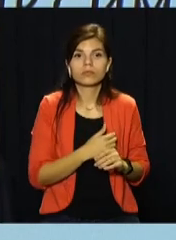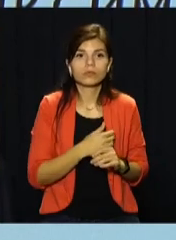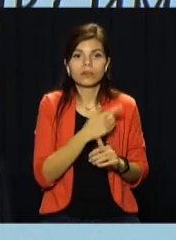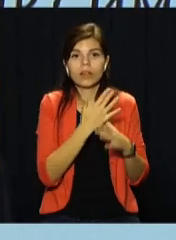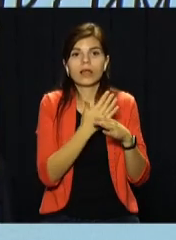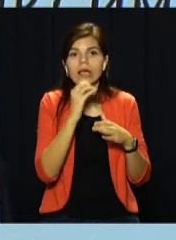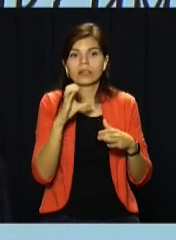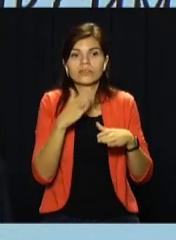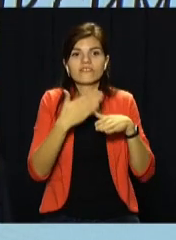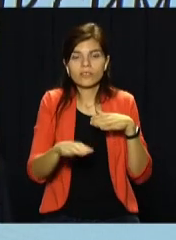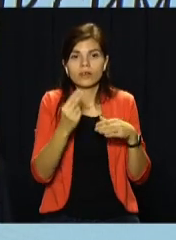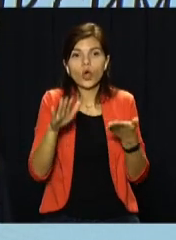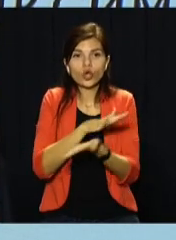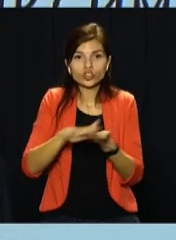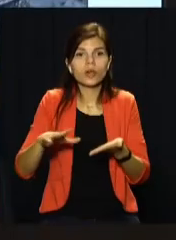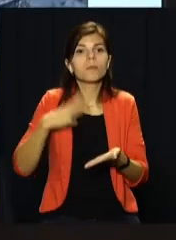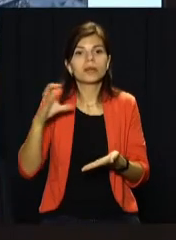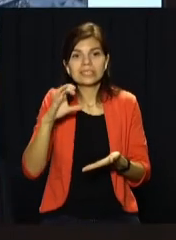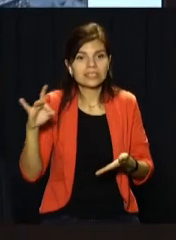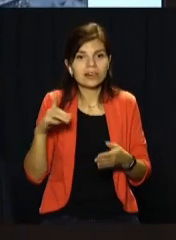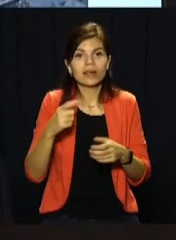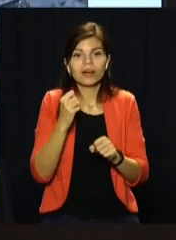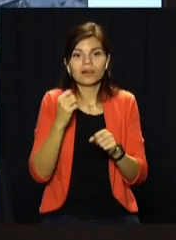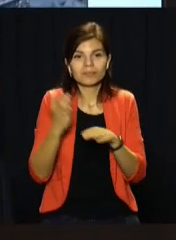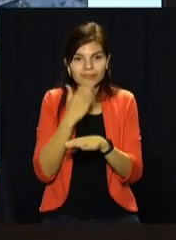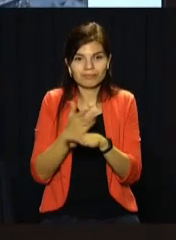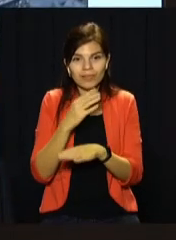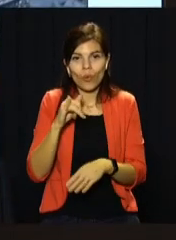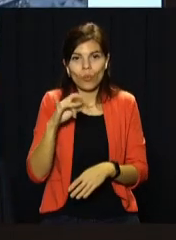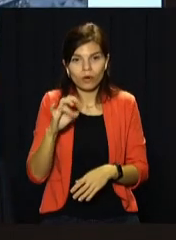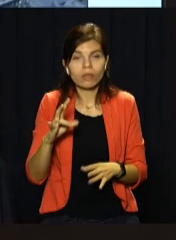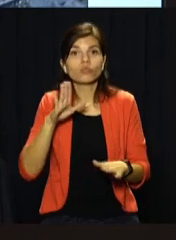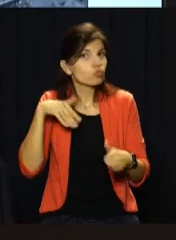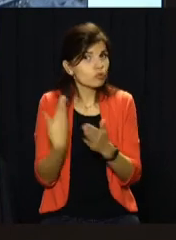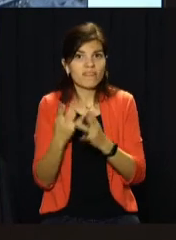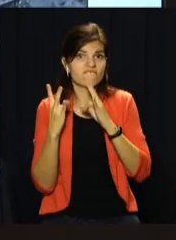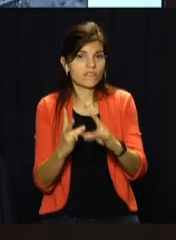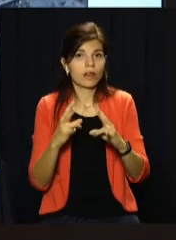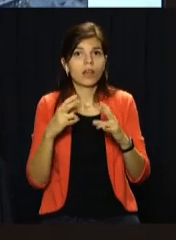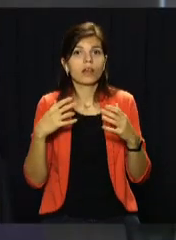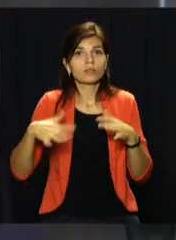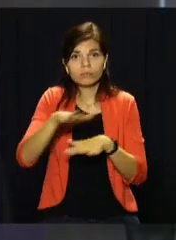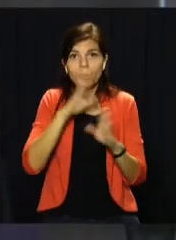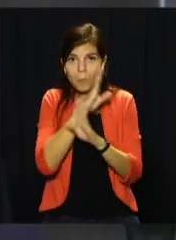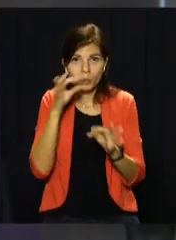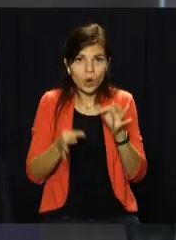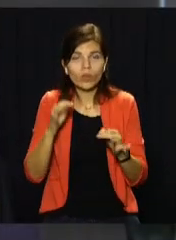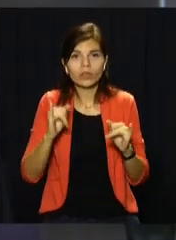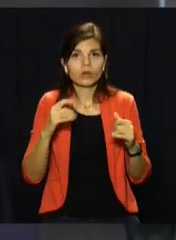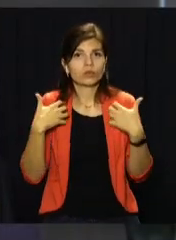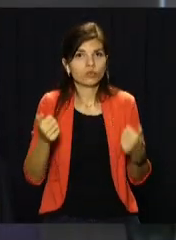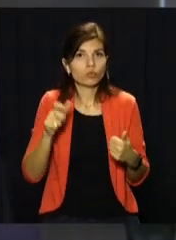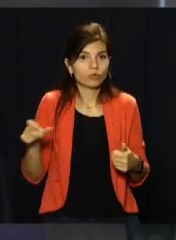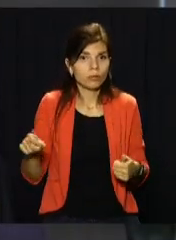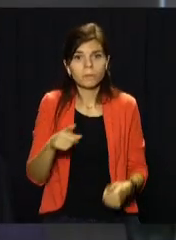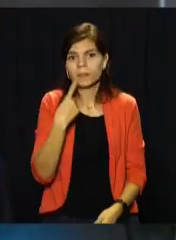виділив гроші на очищення колишнього радянського заводу з переробки урану, який досі несе загрозу довкіллю та здоров'ю людей. Там виділяється десь з